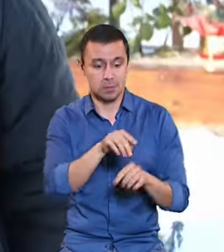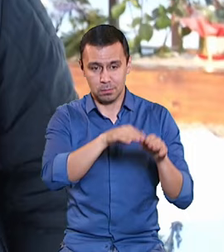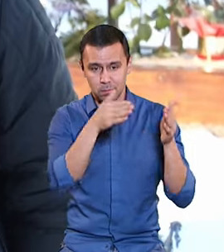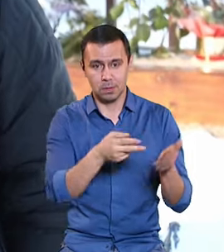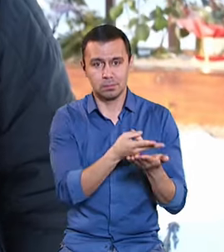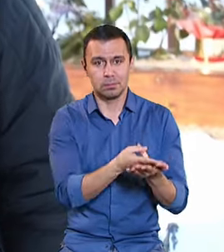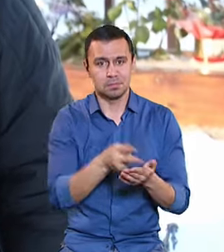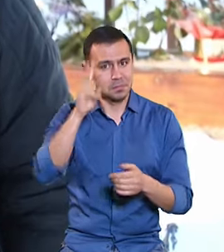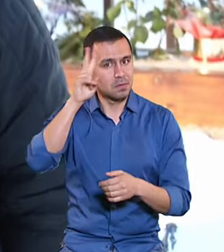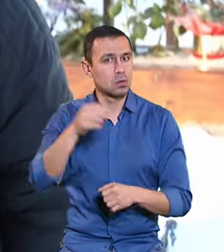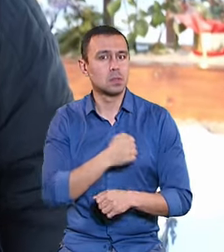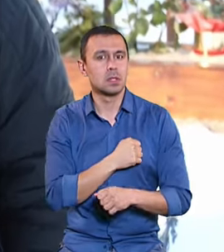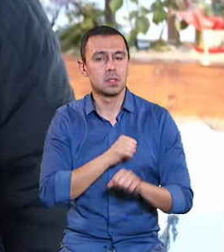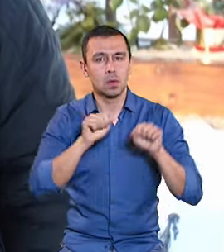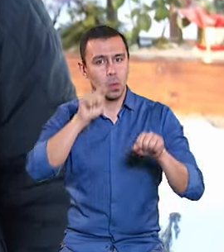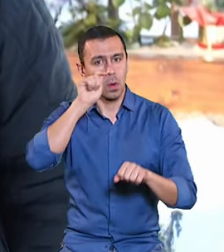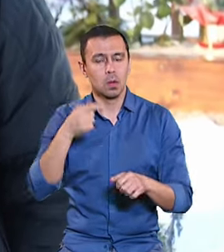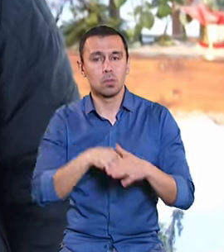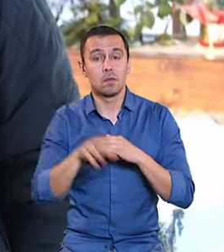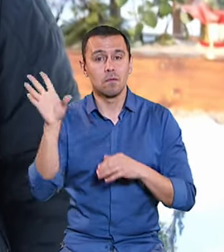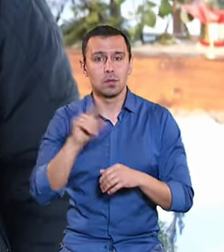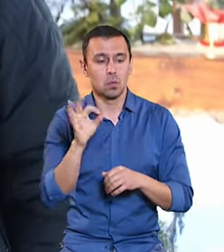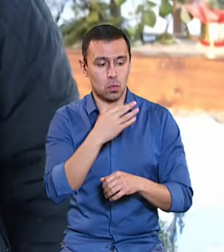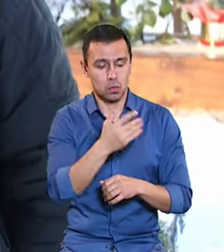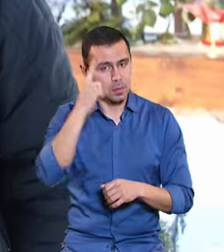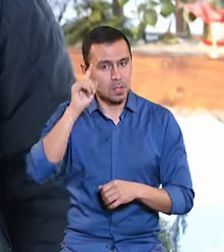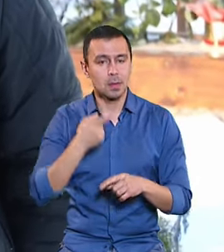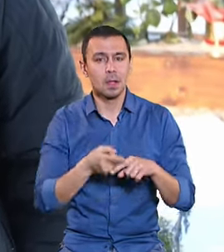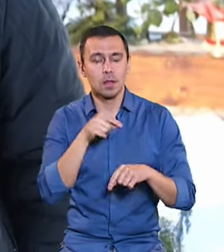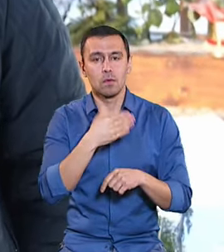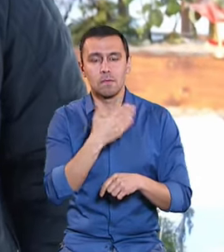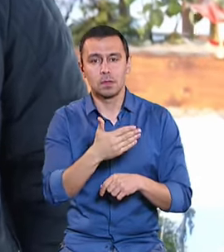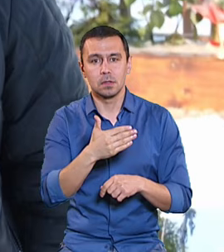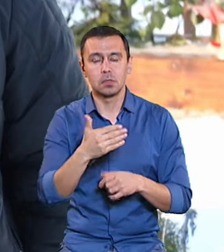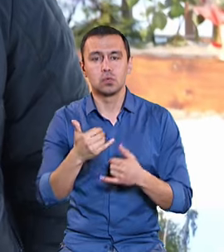лежить невідомий захисник України, тому що все, що про нього відомо, це те, що він у